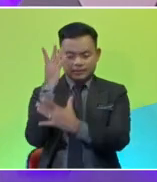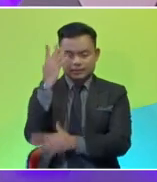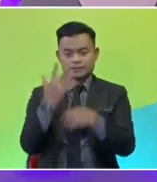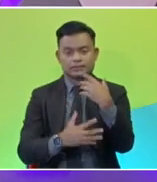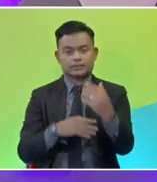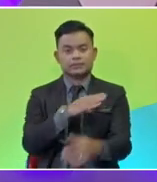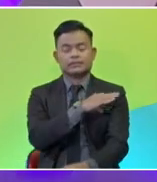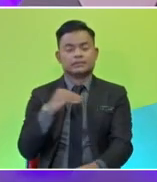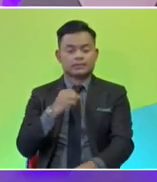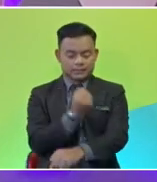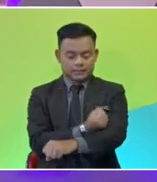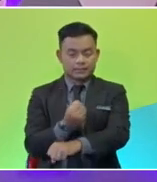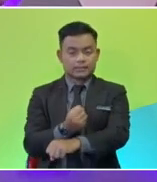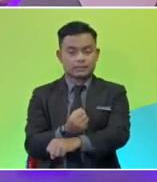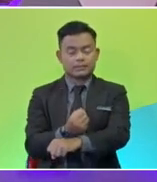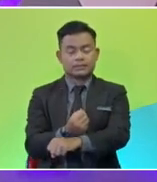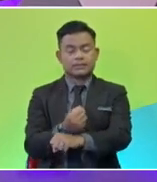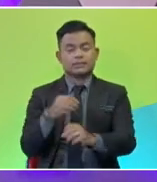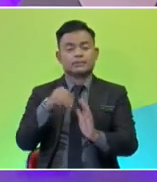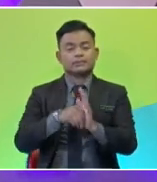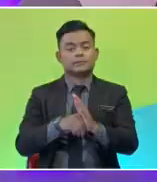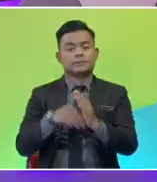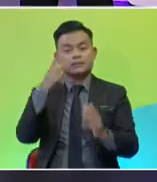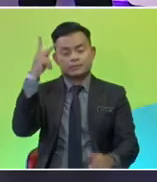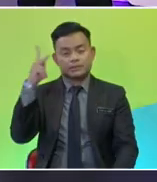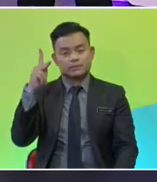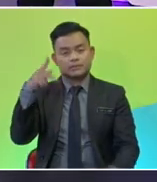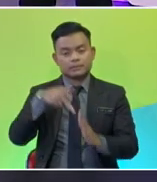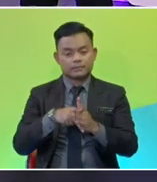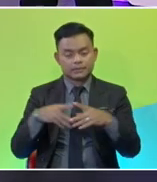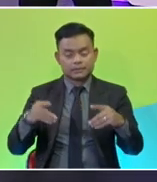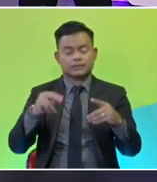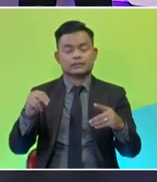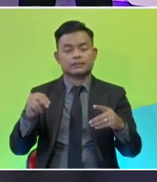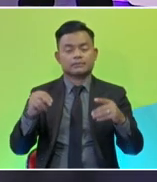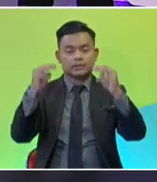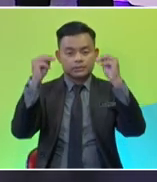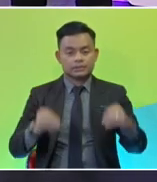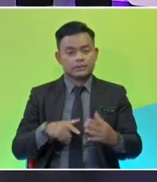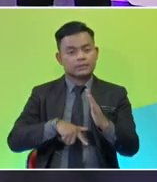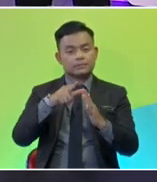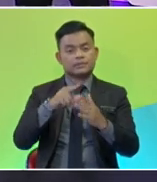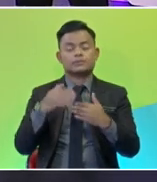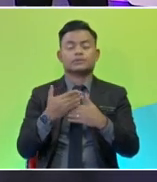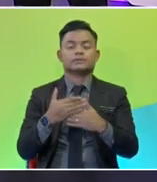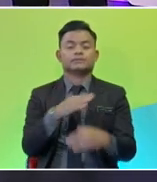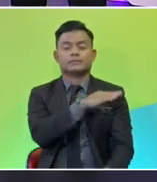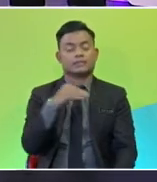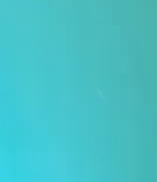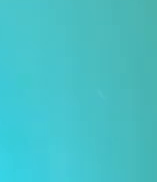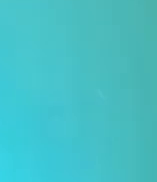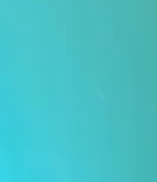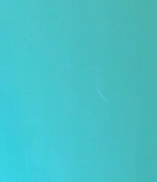menyebabkan pergerakan manusia lebih mudah Oke baik dan juga bahasa isyarat yaitu